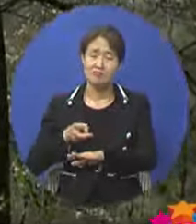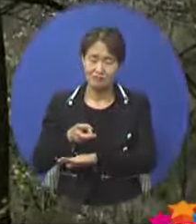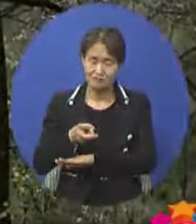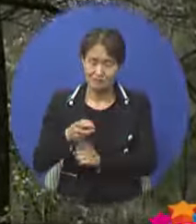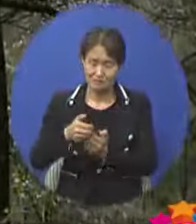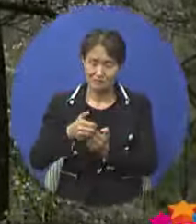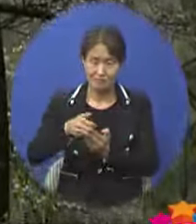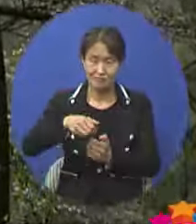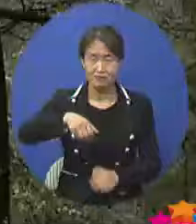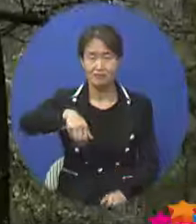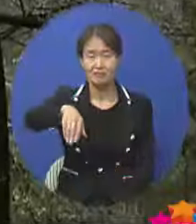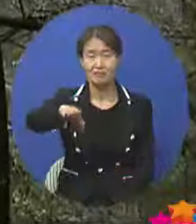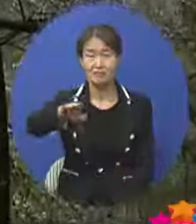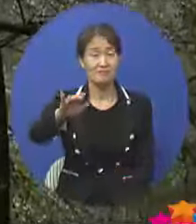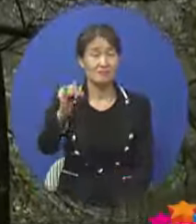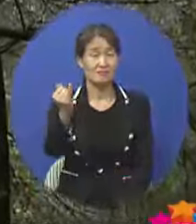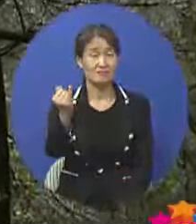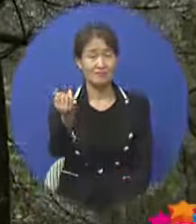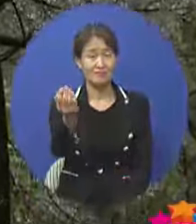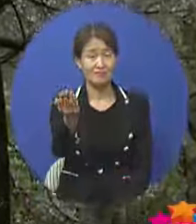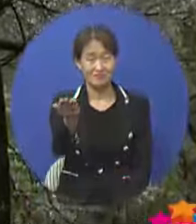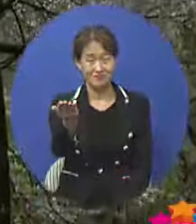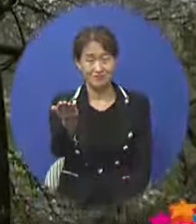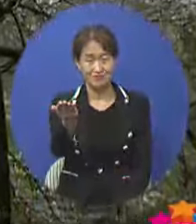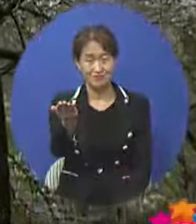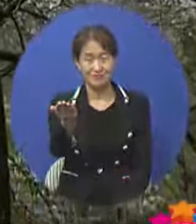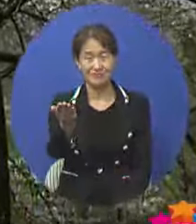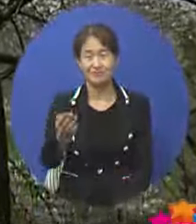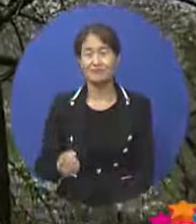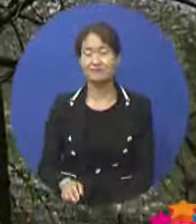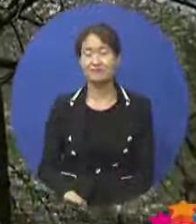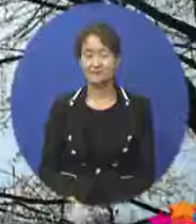막차로 떠난 여자